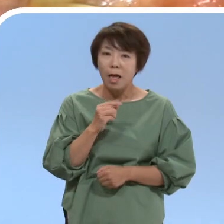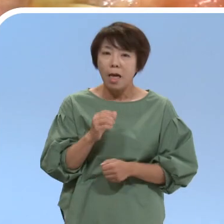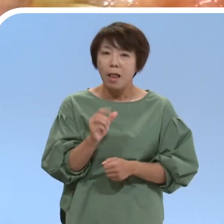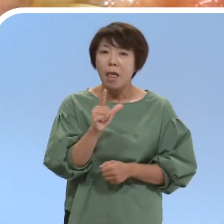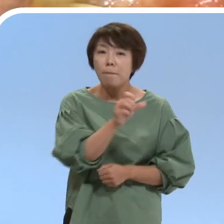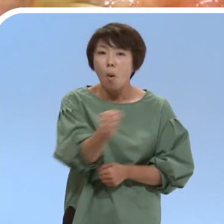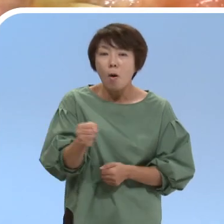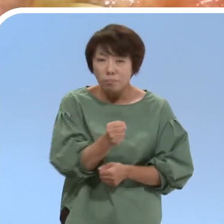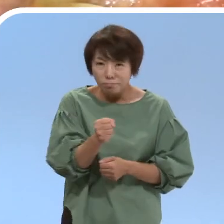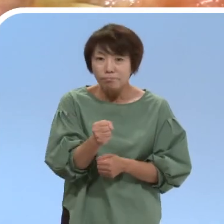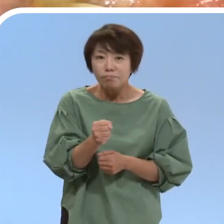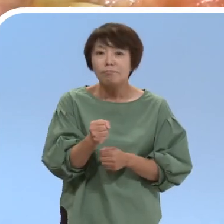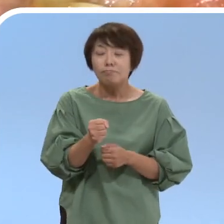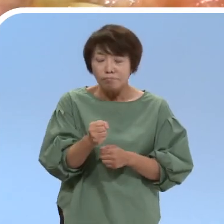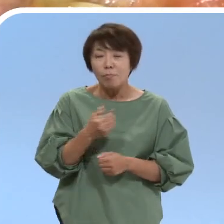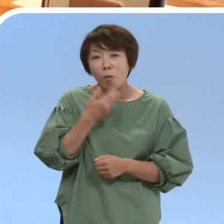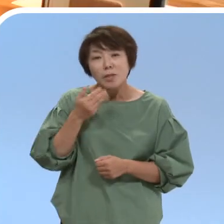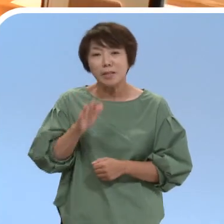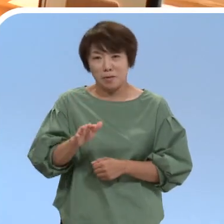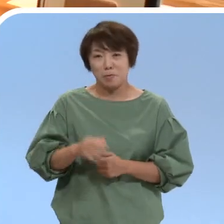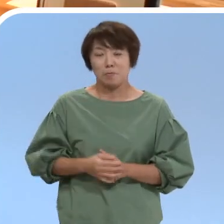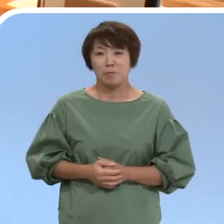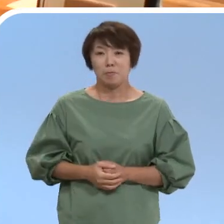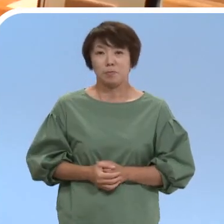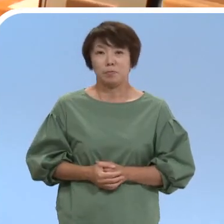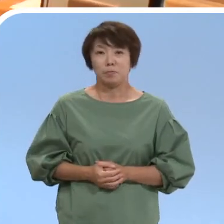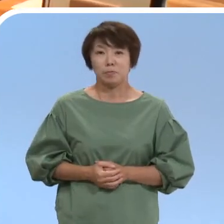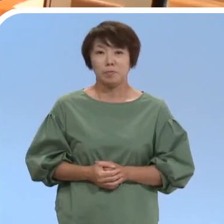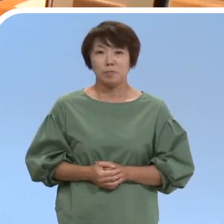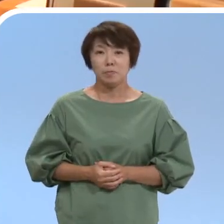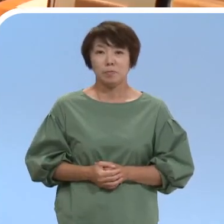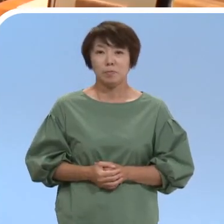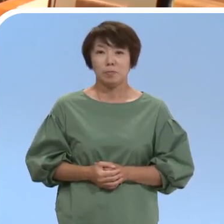りとしてジューシーな味わいになっております。